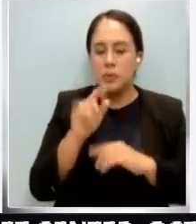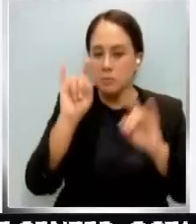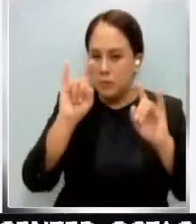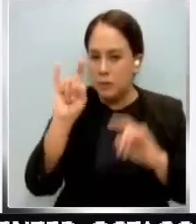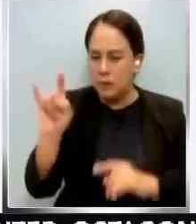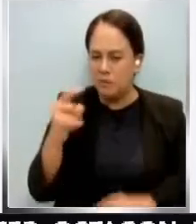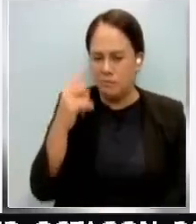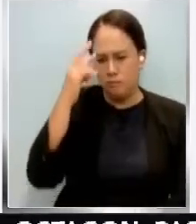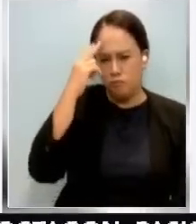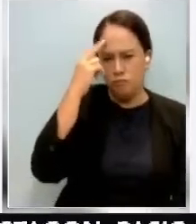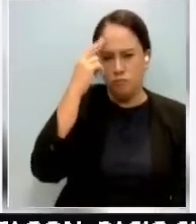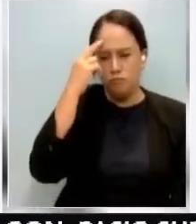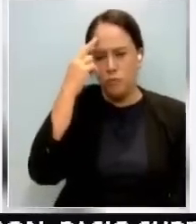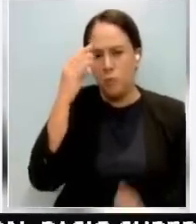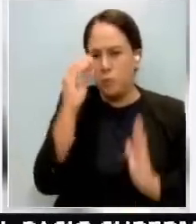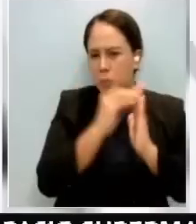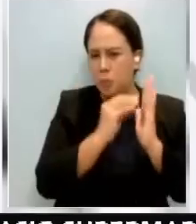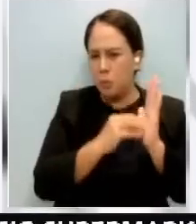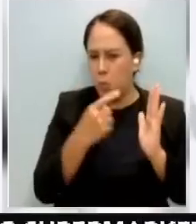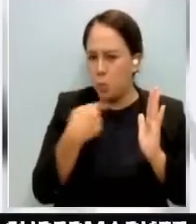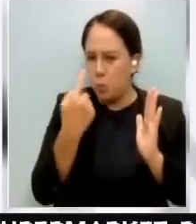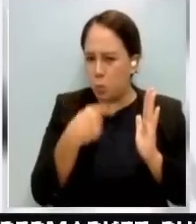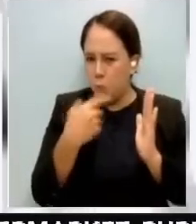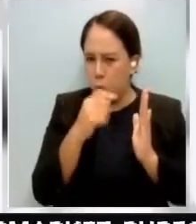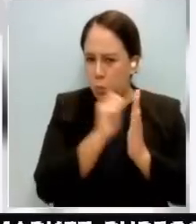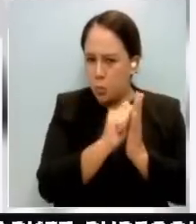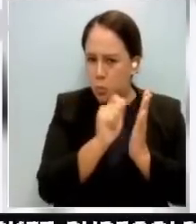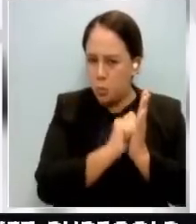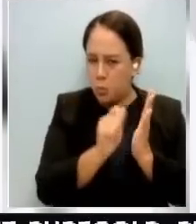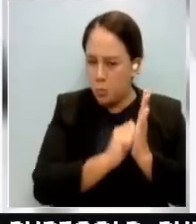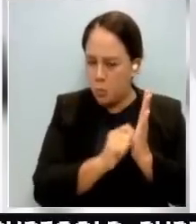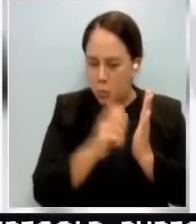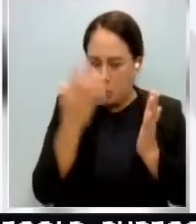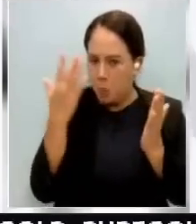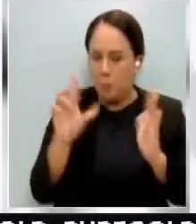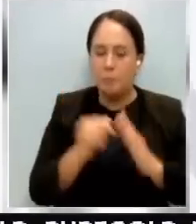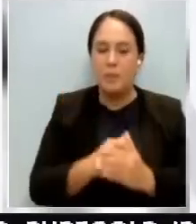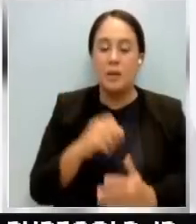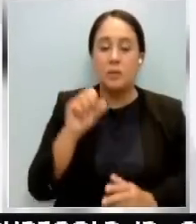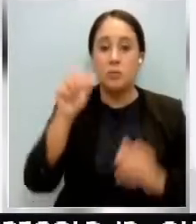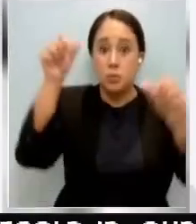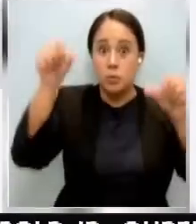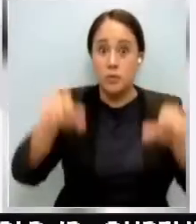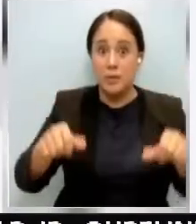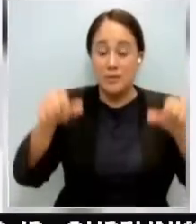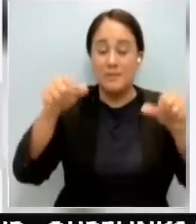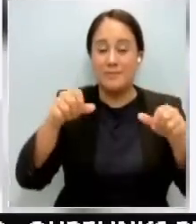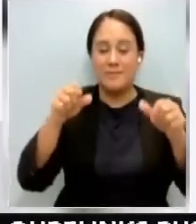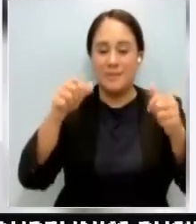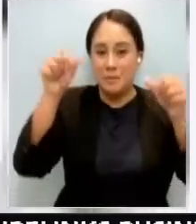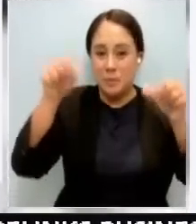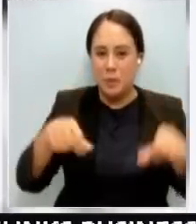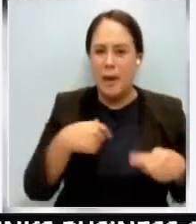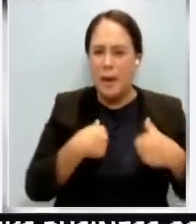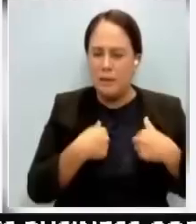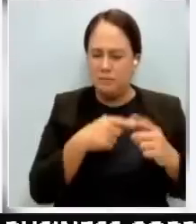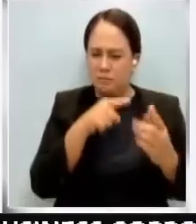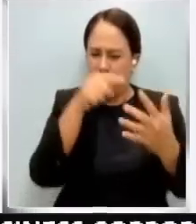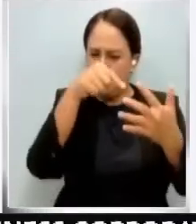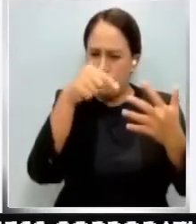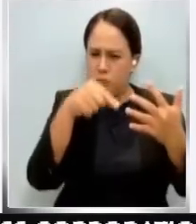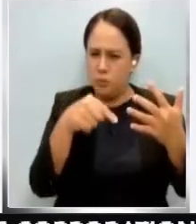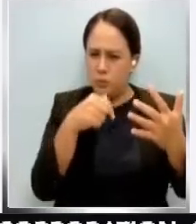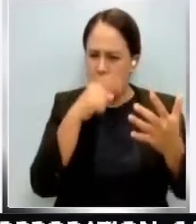ang laman at kung sino ang nagsulat. Ang mga naturang social media post anya ay may mga di kapanipaniwalang alegasyon laban